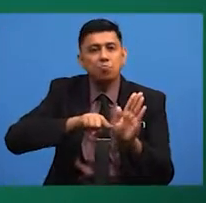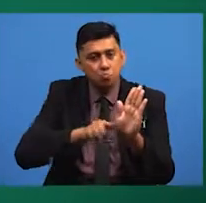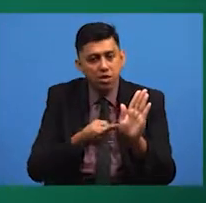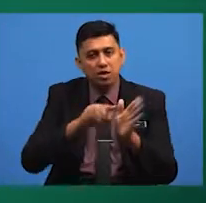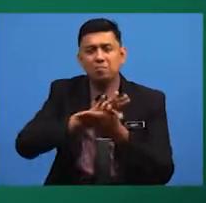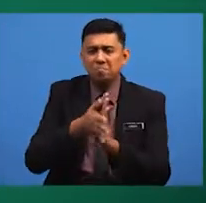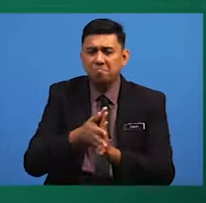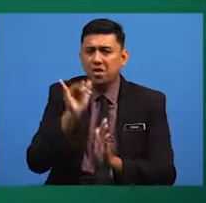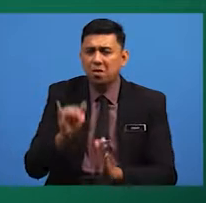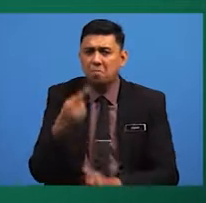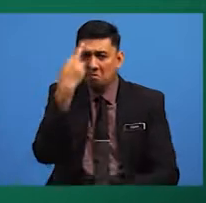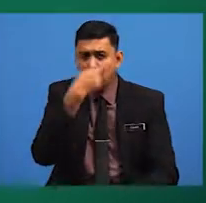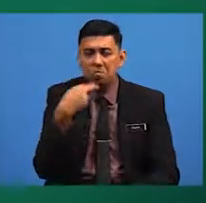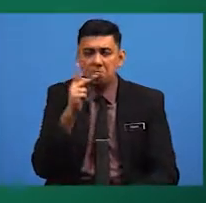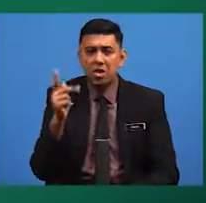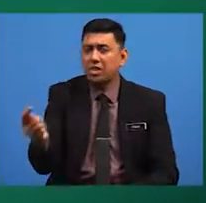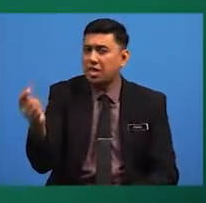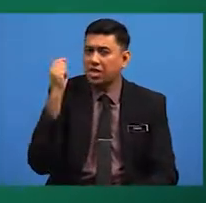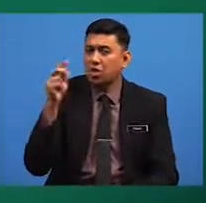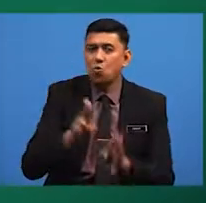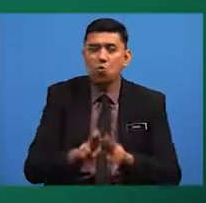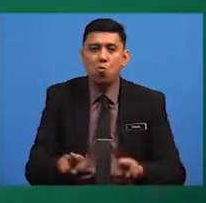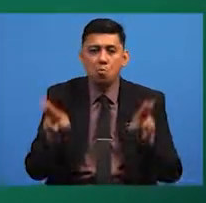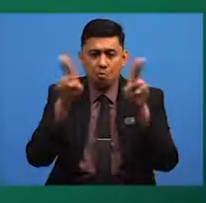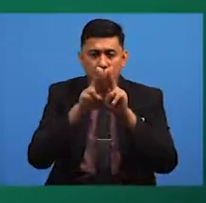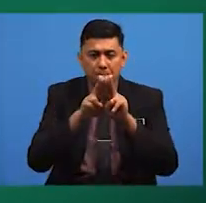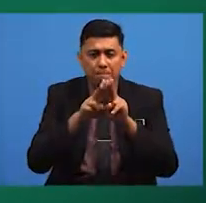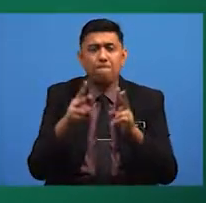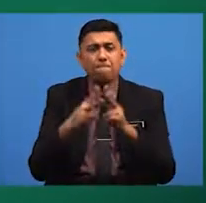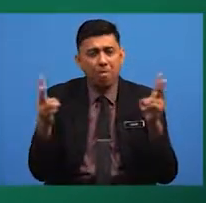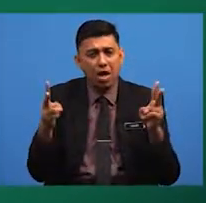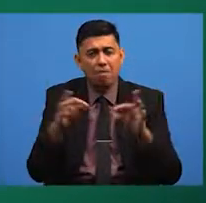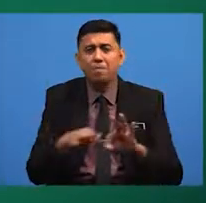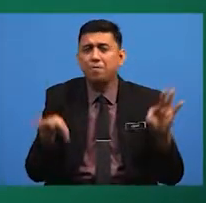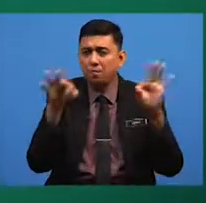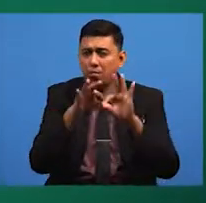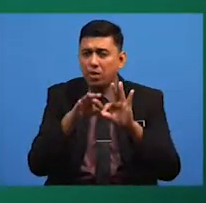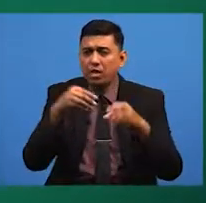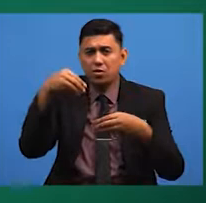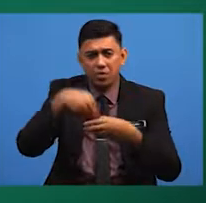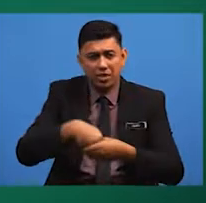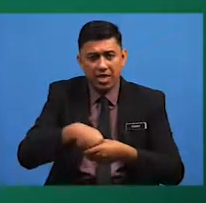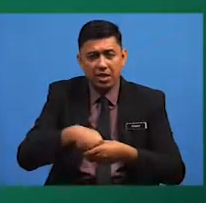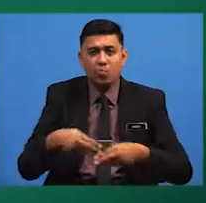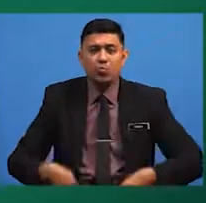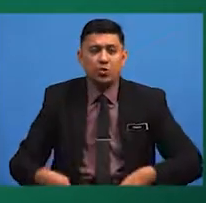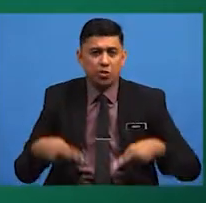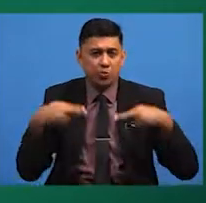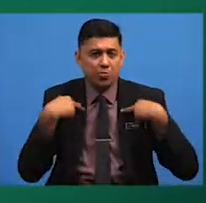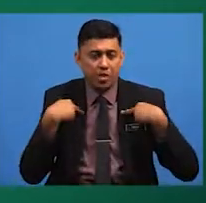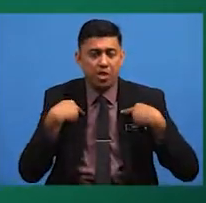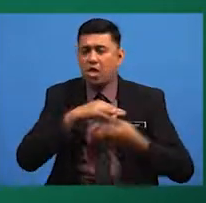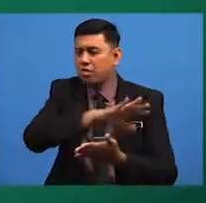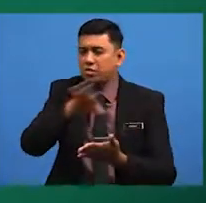yang merupakan tenaga utama dan paling penting di dalam semua kehidupan di dunia